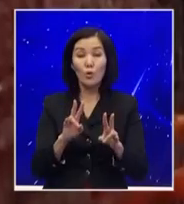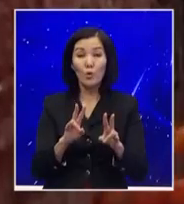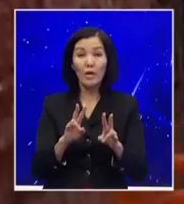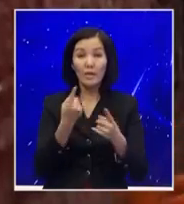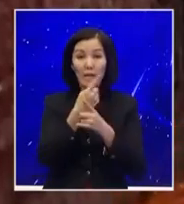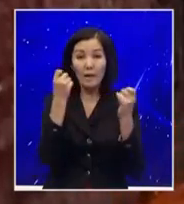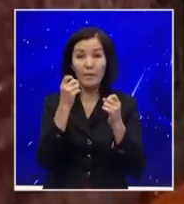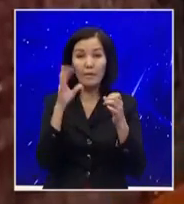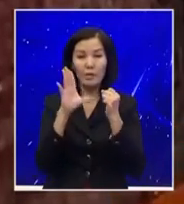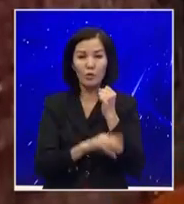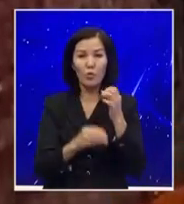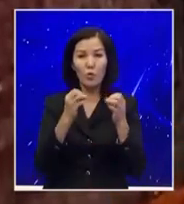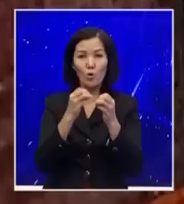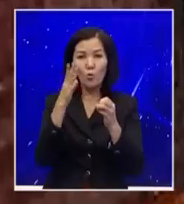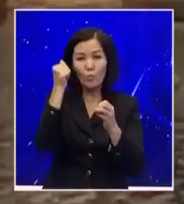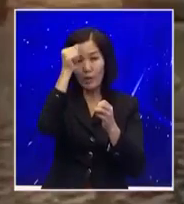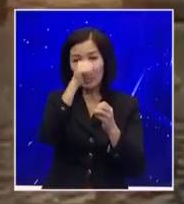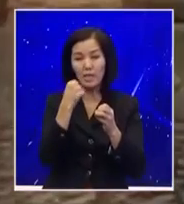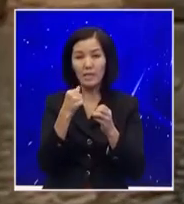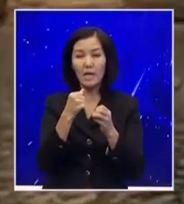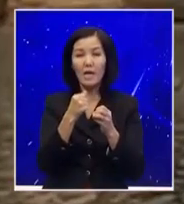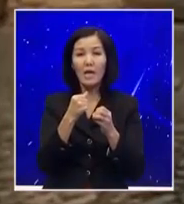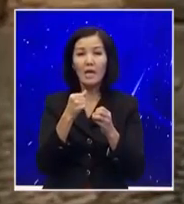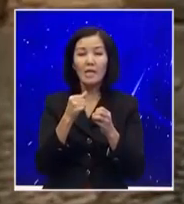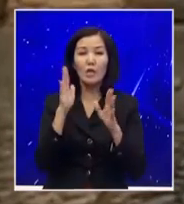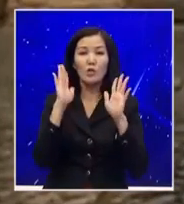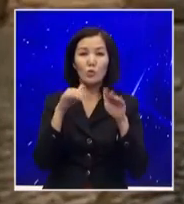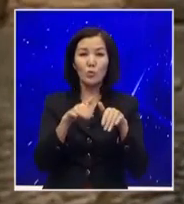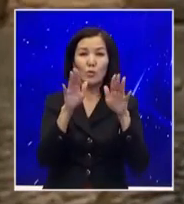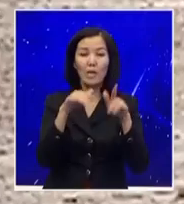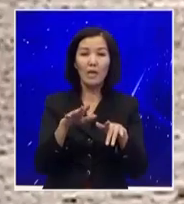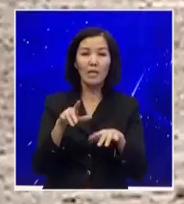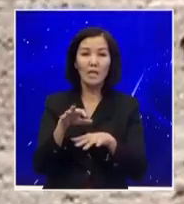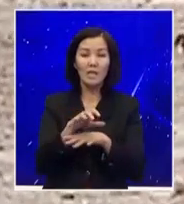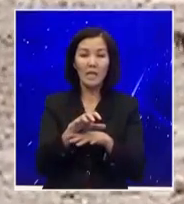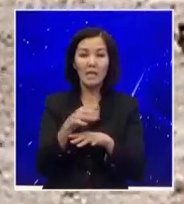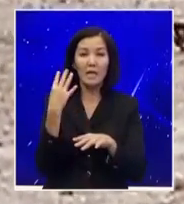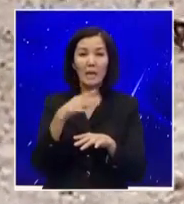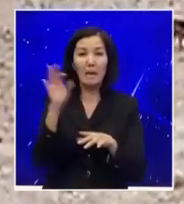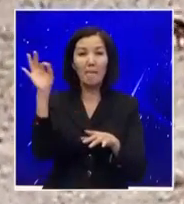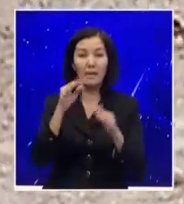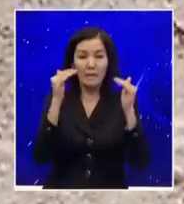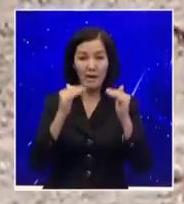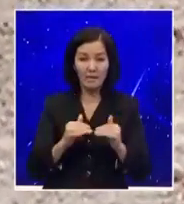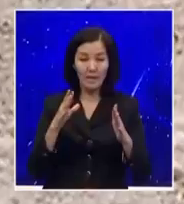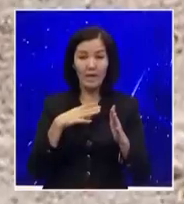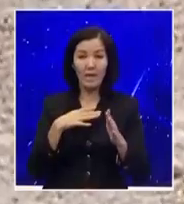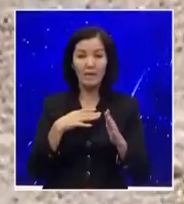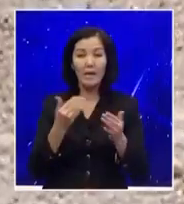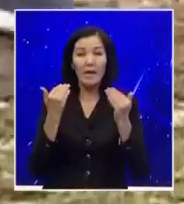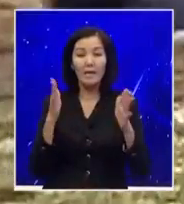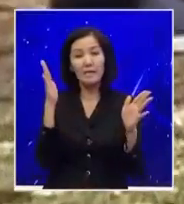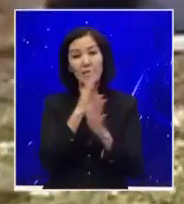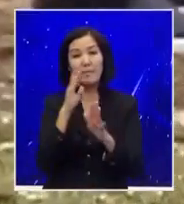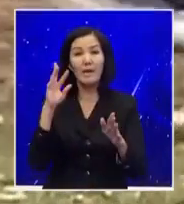ақпарынша соңғы 15 жылда Үндістанның шығысындағы теңіз шаяндарының саны 40%-ға азайған. Буын аяқтылардың қырылуына қоршаған